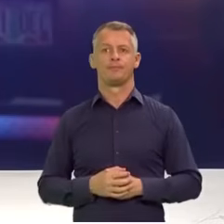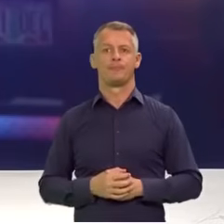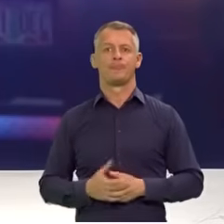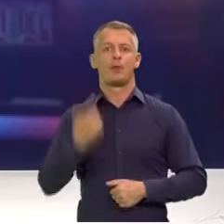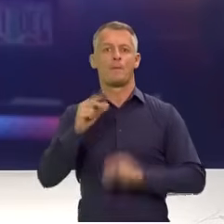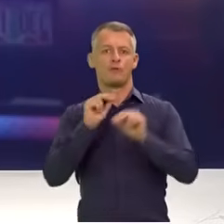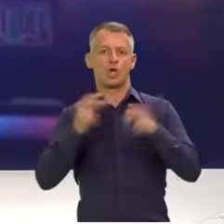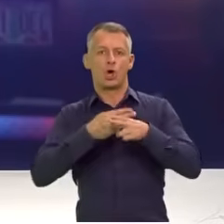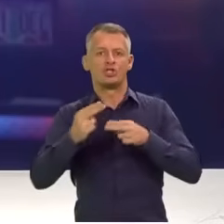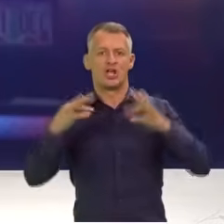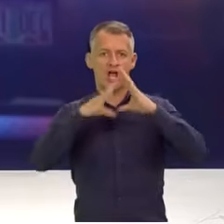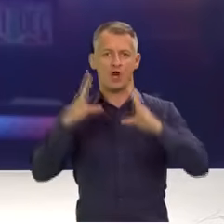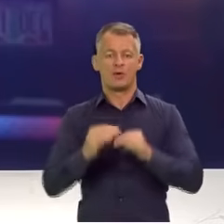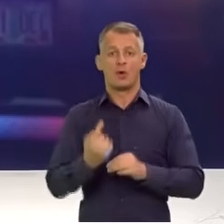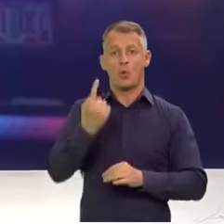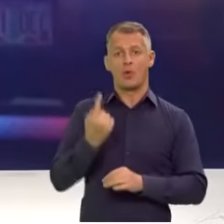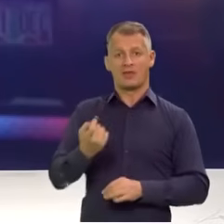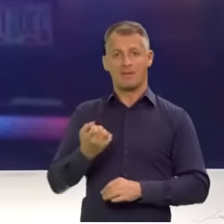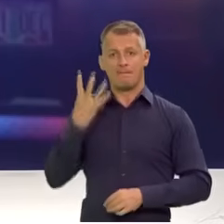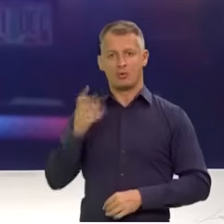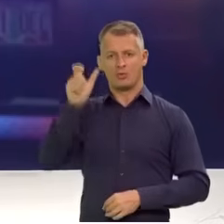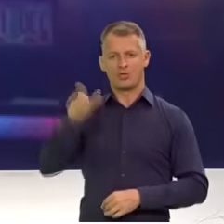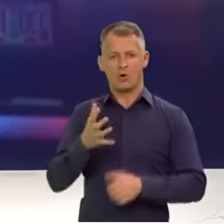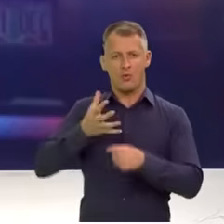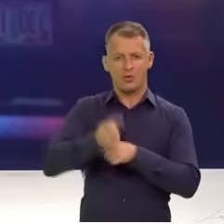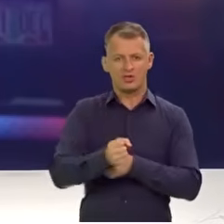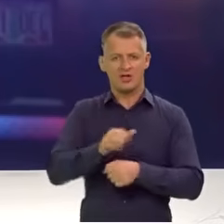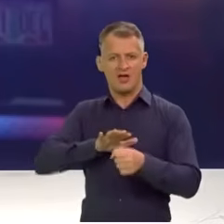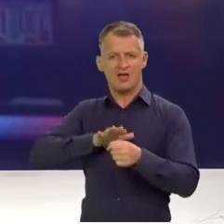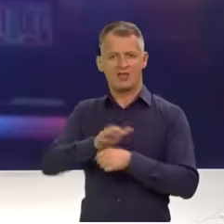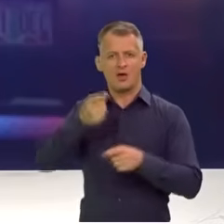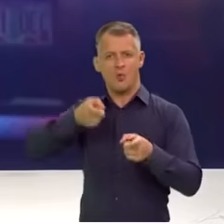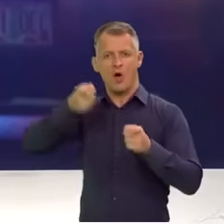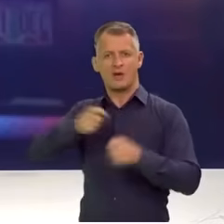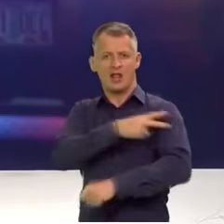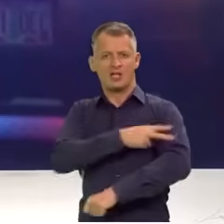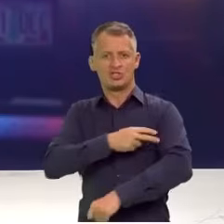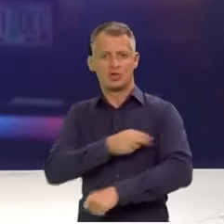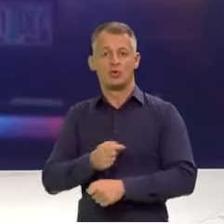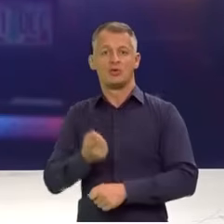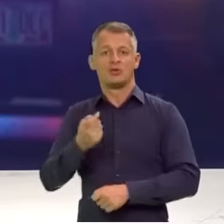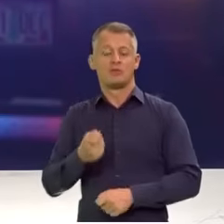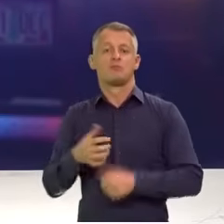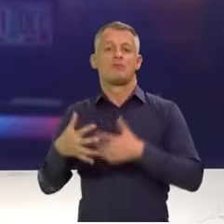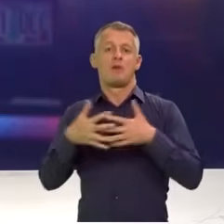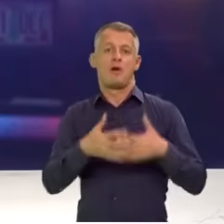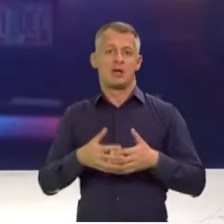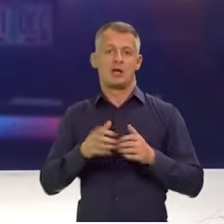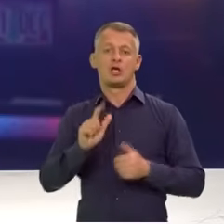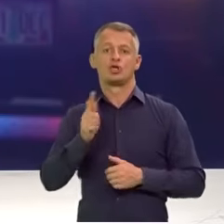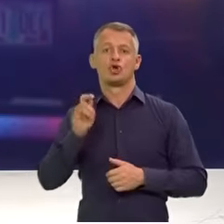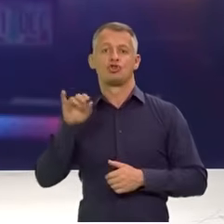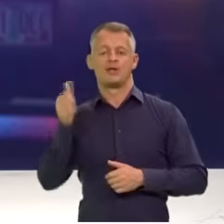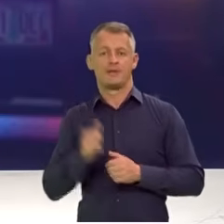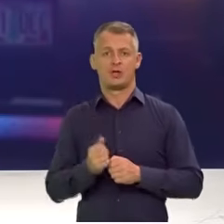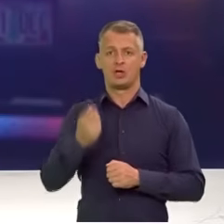O profesoară de origine română este printre cele 4 persoane ucise într-un atac armat la un liceu din statul american Georgia. Victimele sunt 2 elevi